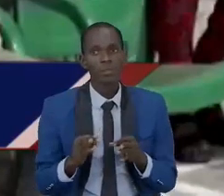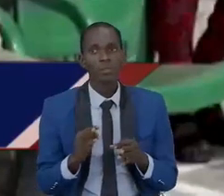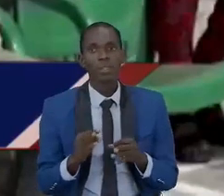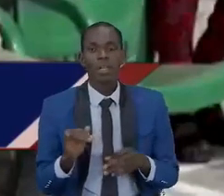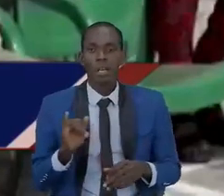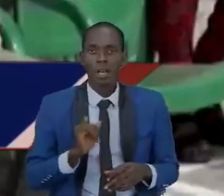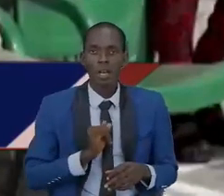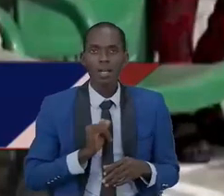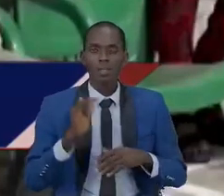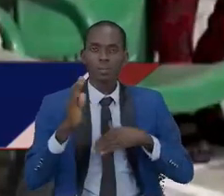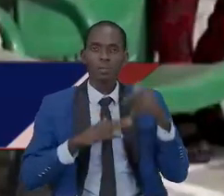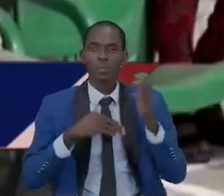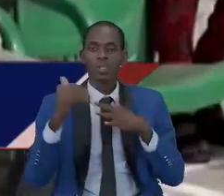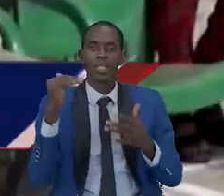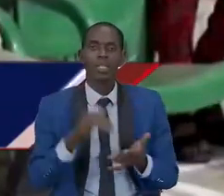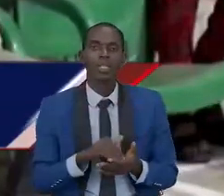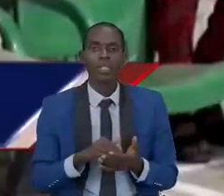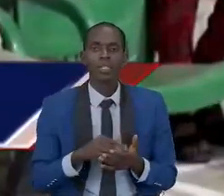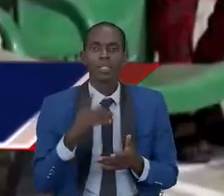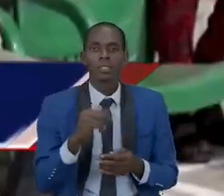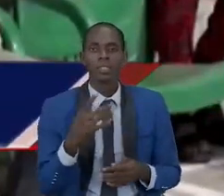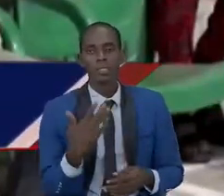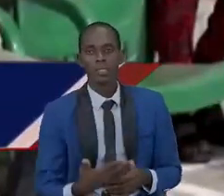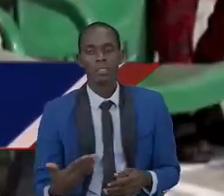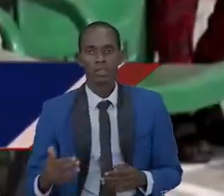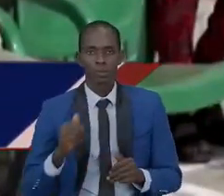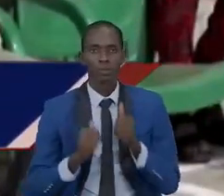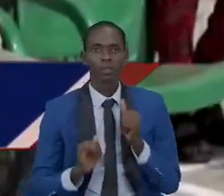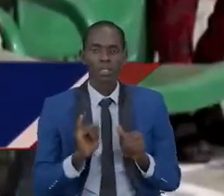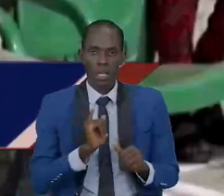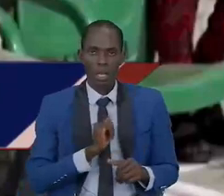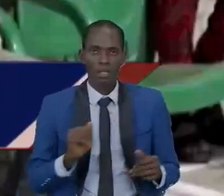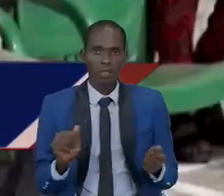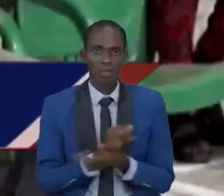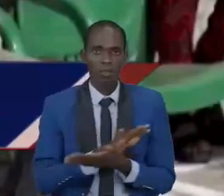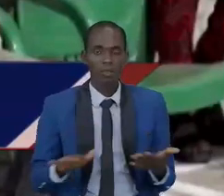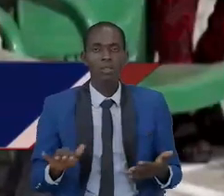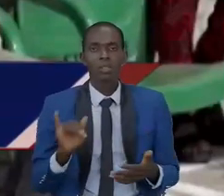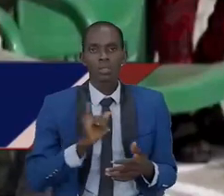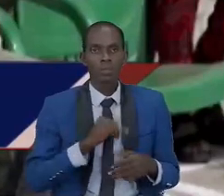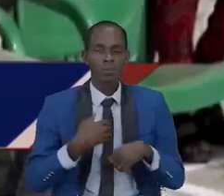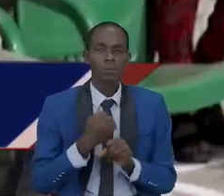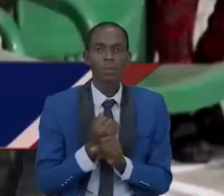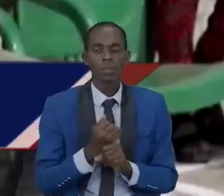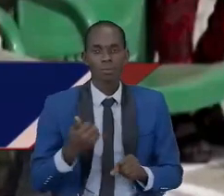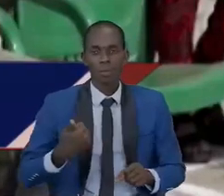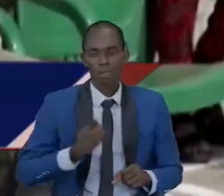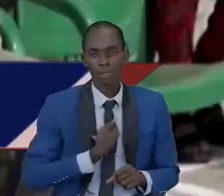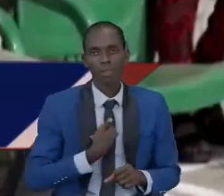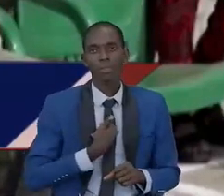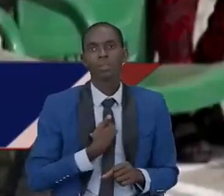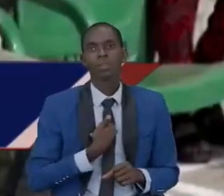voyons Galates chapitre 2 verset 18 gala chapitre 2 verset 18